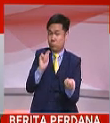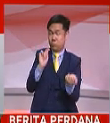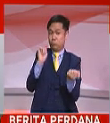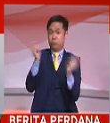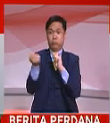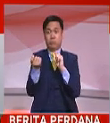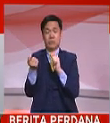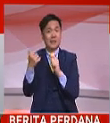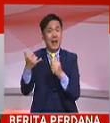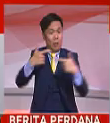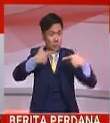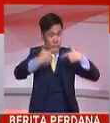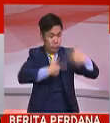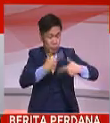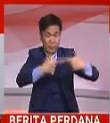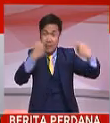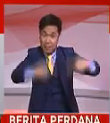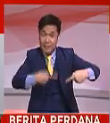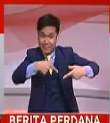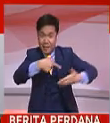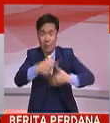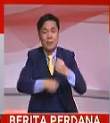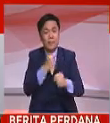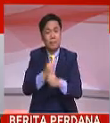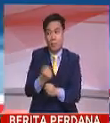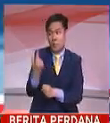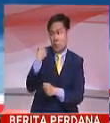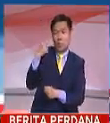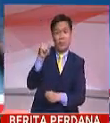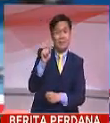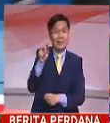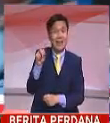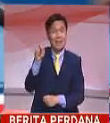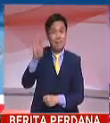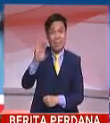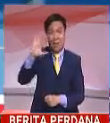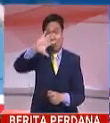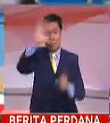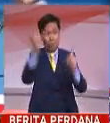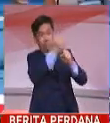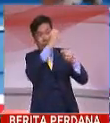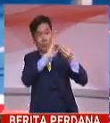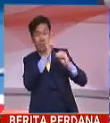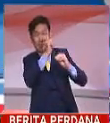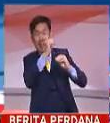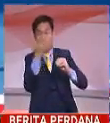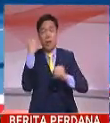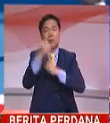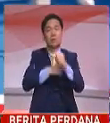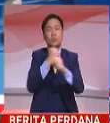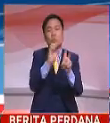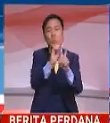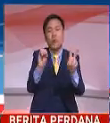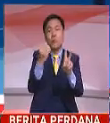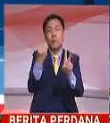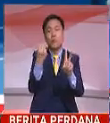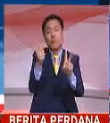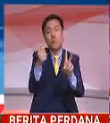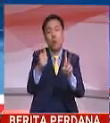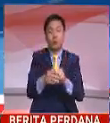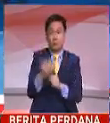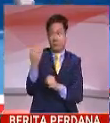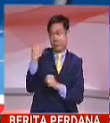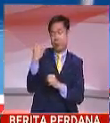bertanding dalam Liga musim ini tambah beliau kali terakhir tmb merangkul kejuaraan Liga adalah pada tahun 2010 tahun lalu